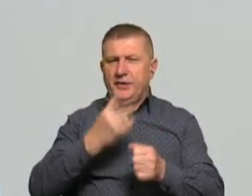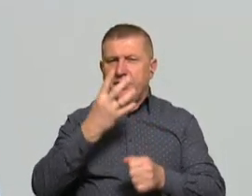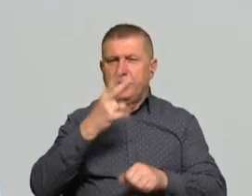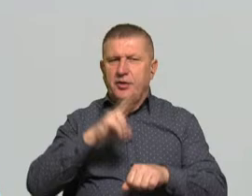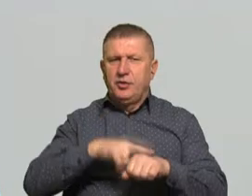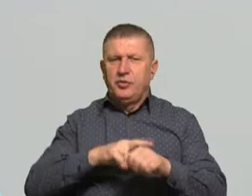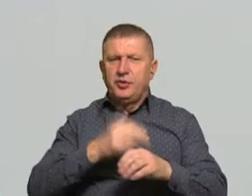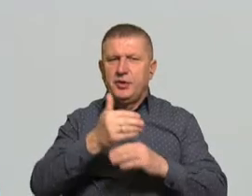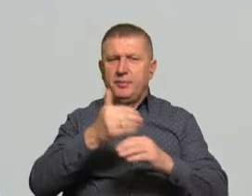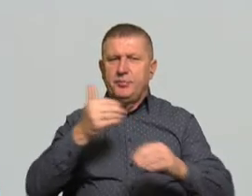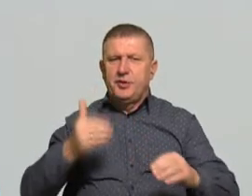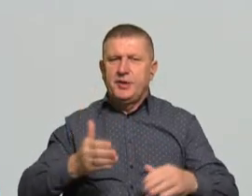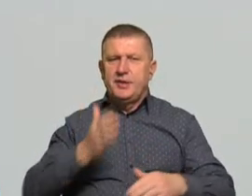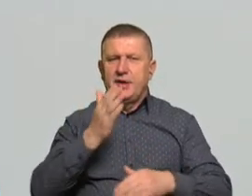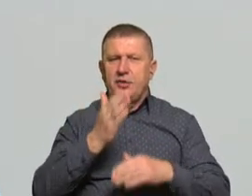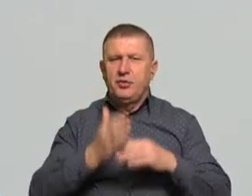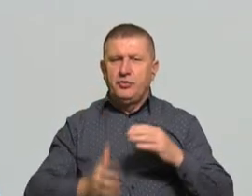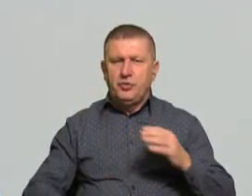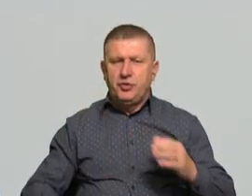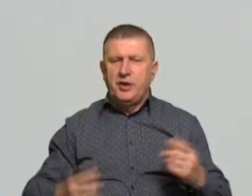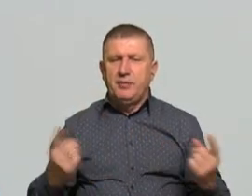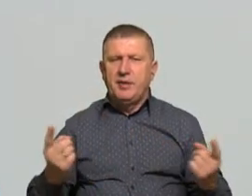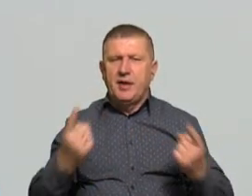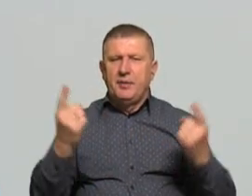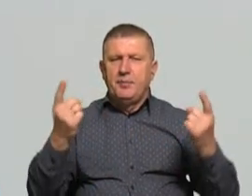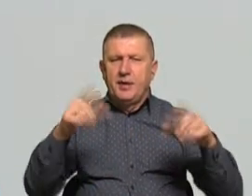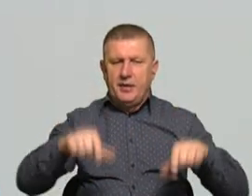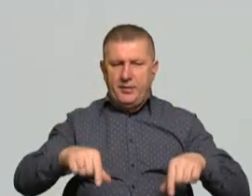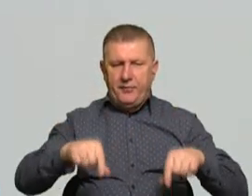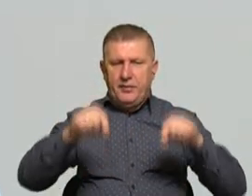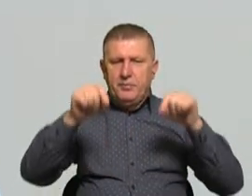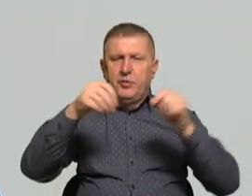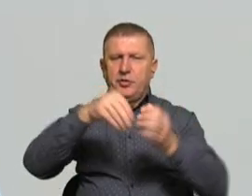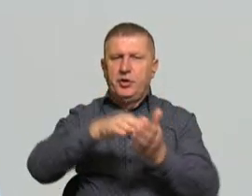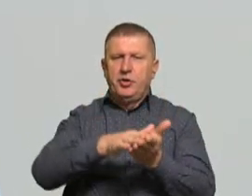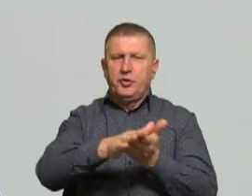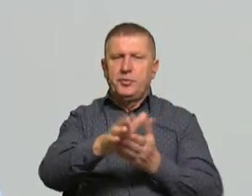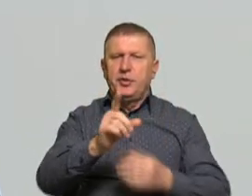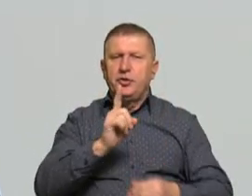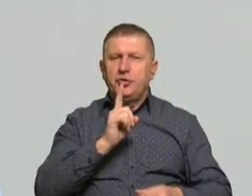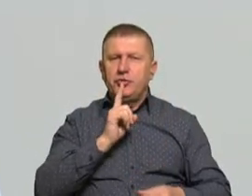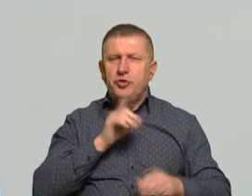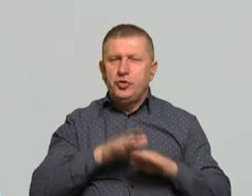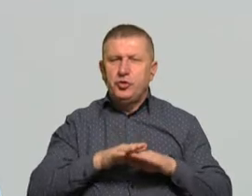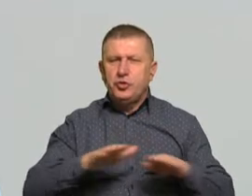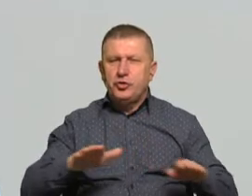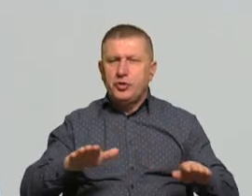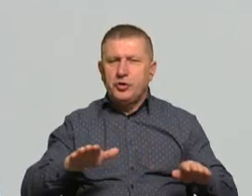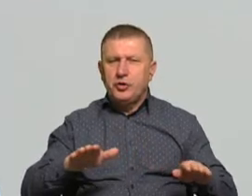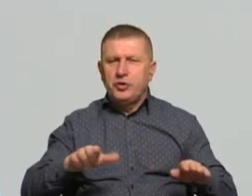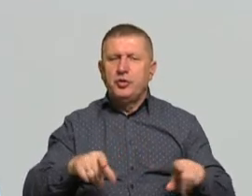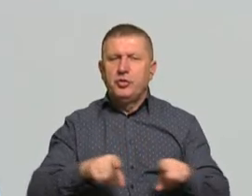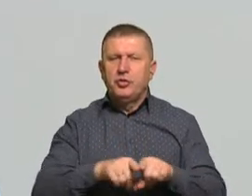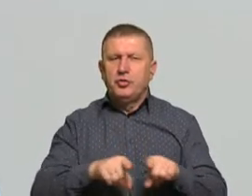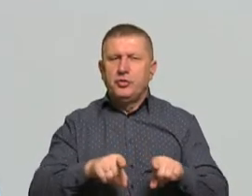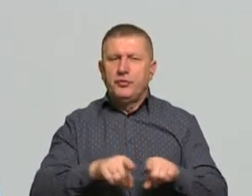przed zakończeniem kampanii wyborczej i rozpoczęciem ciszy wyborczej